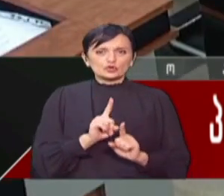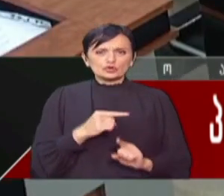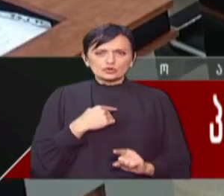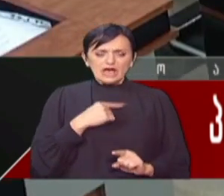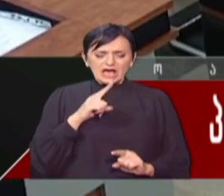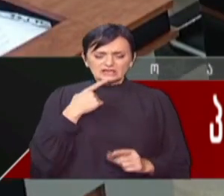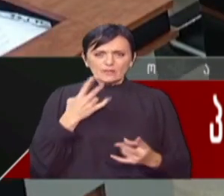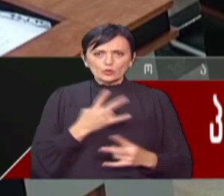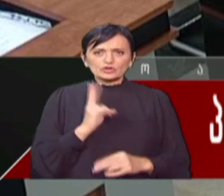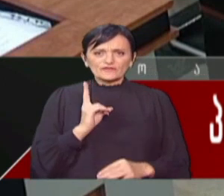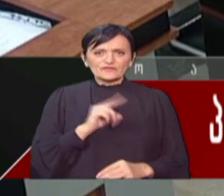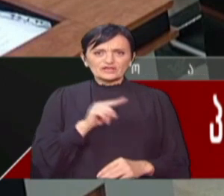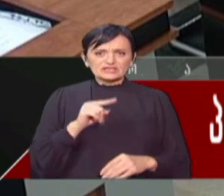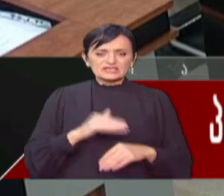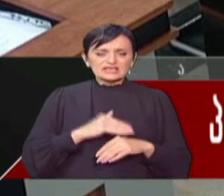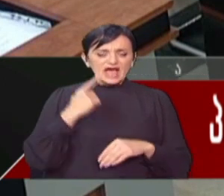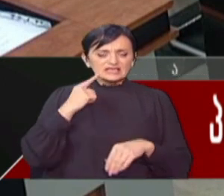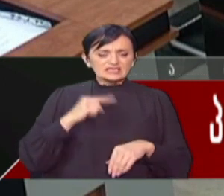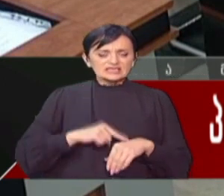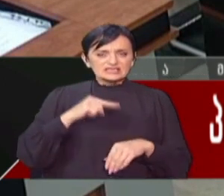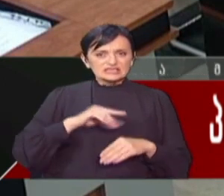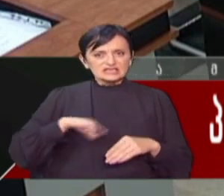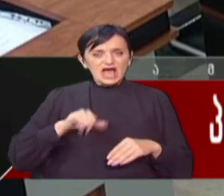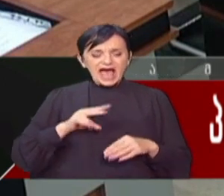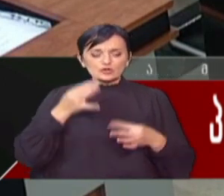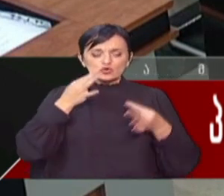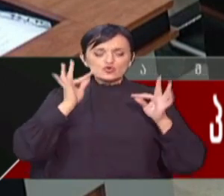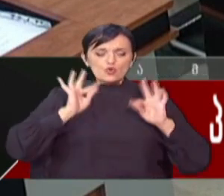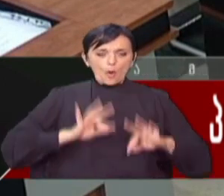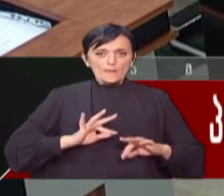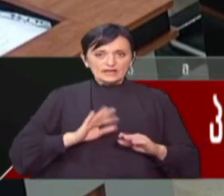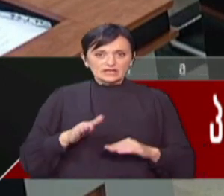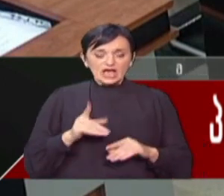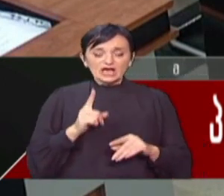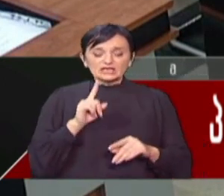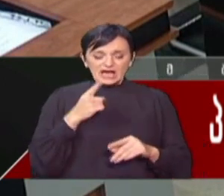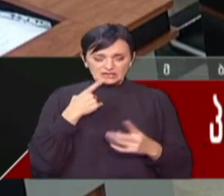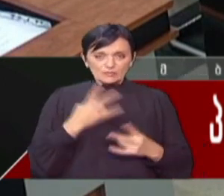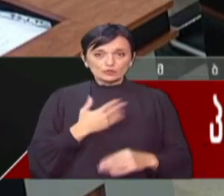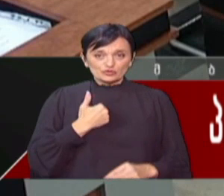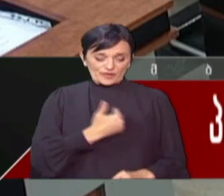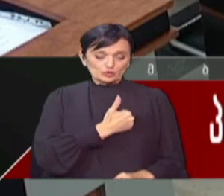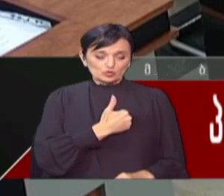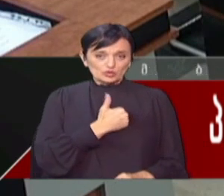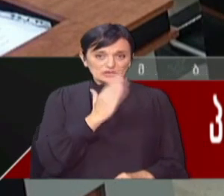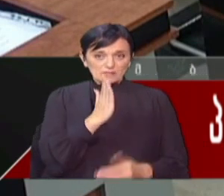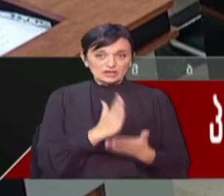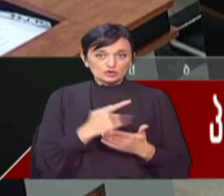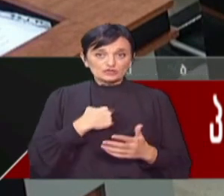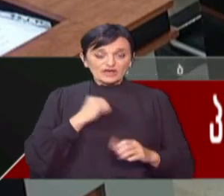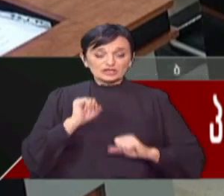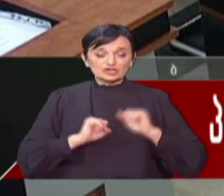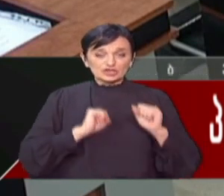რომ ვიღაცას კეთილსინდისიერება გადაცალავს ან კომპეტენცია გადაცალავს. ეს არის რა თქმა უნდა ჩვენი სურვილი და იმედი და ამაში